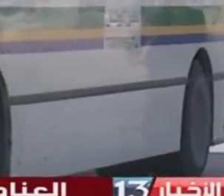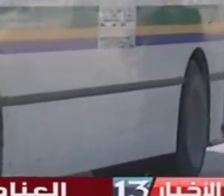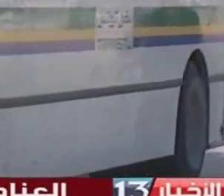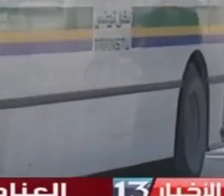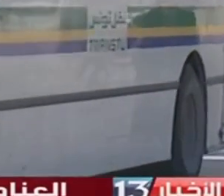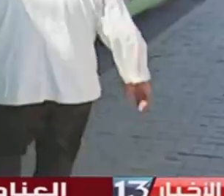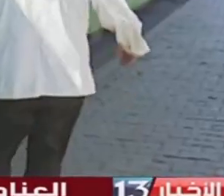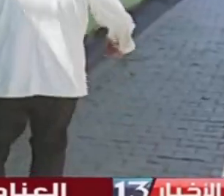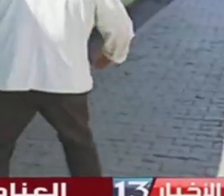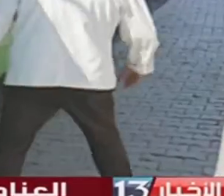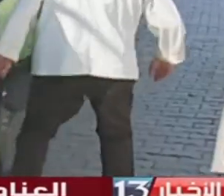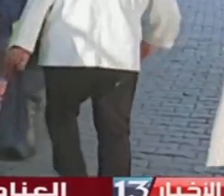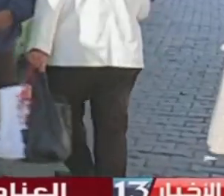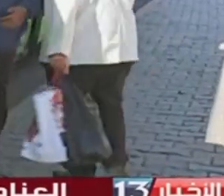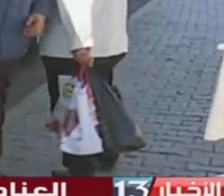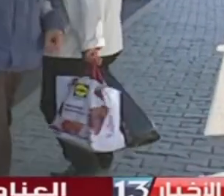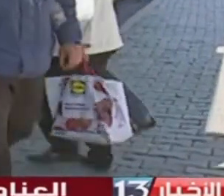في وسائل النقل العمومية.